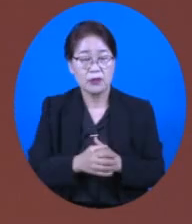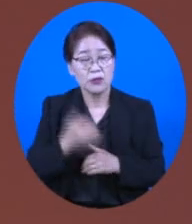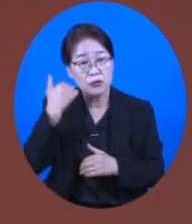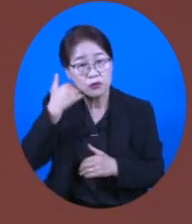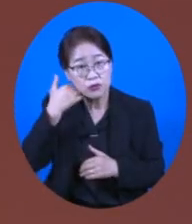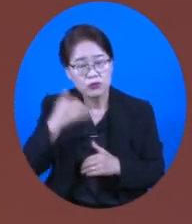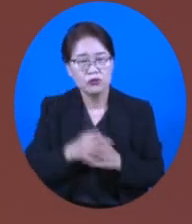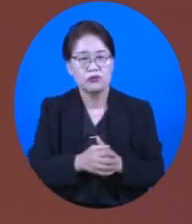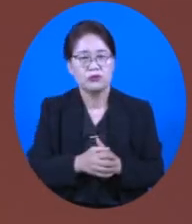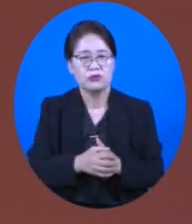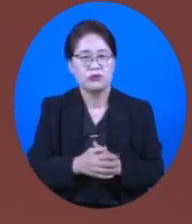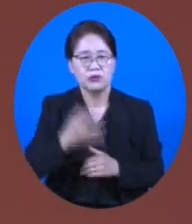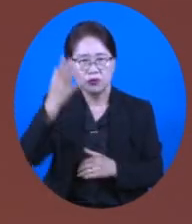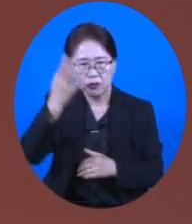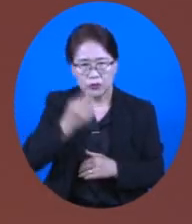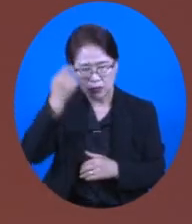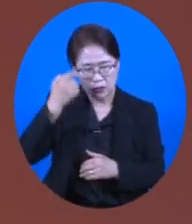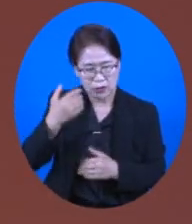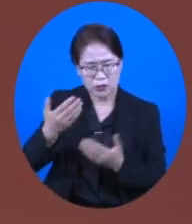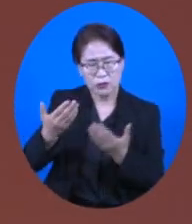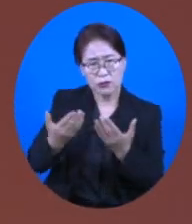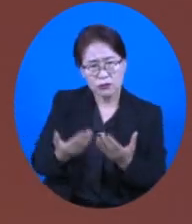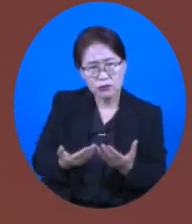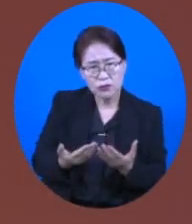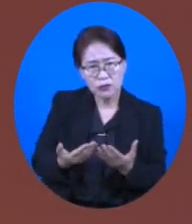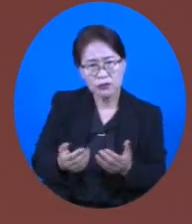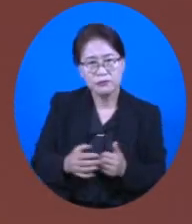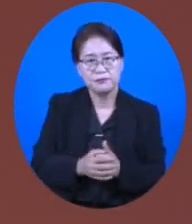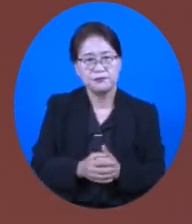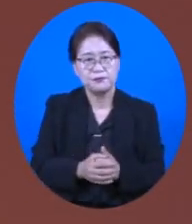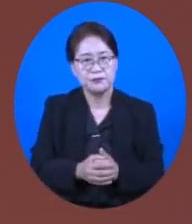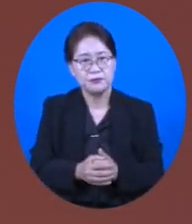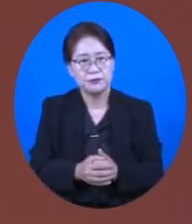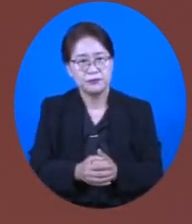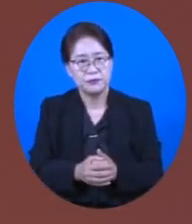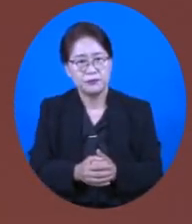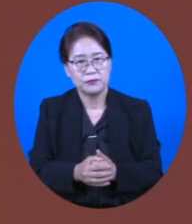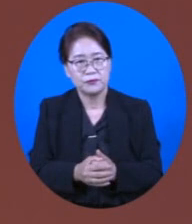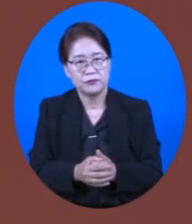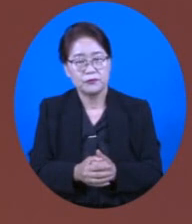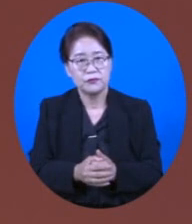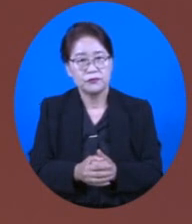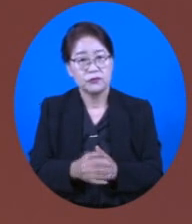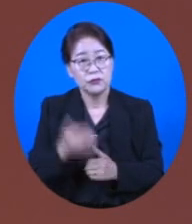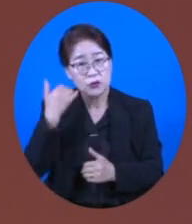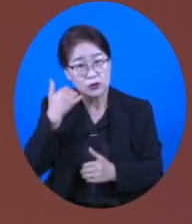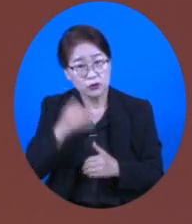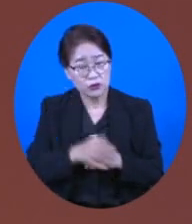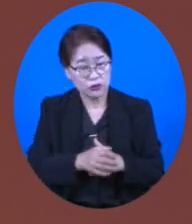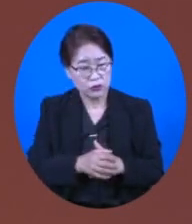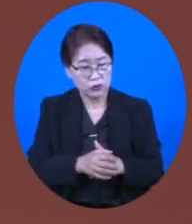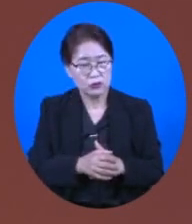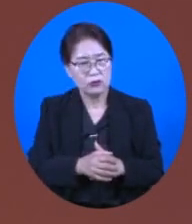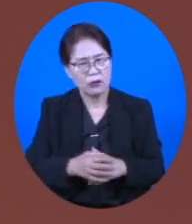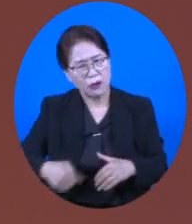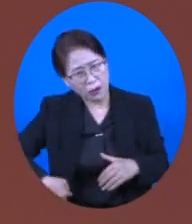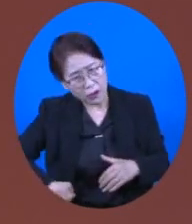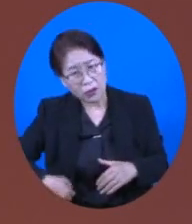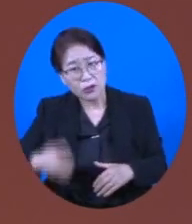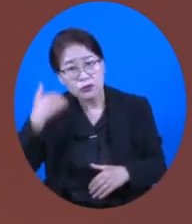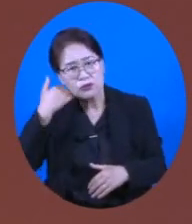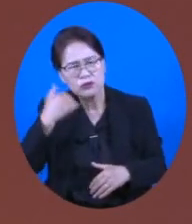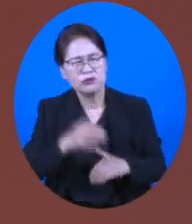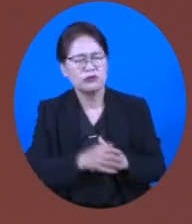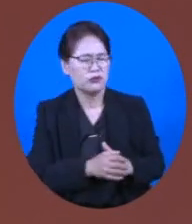거예요? 성령께서 주시는 거예요. 죄책감은 누가 갖다 주는 거죠? 마귀가 갖다 주는 거예요.